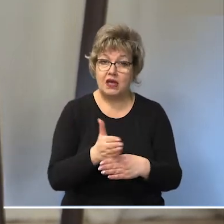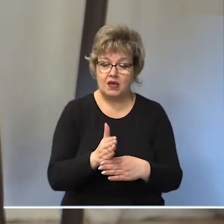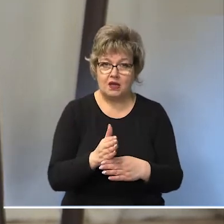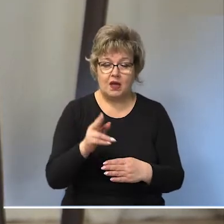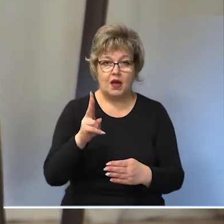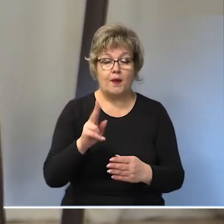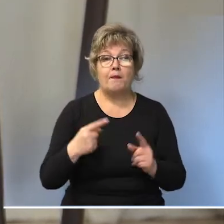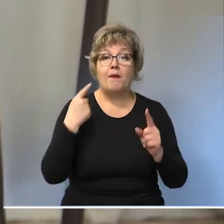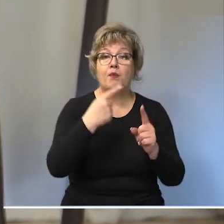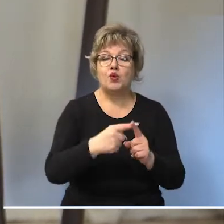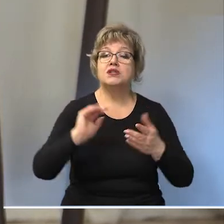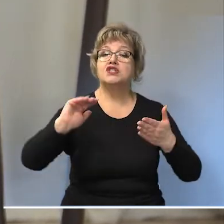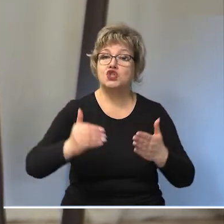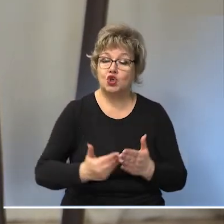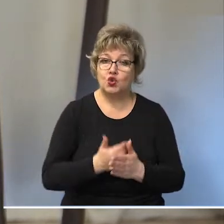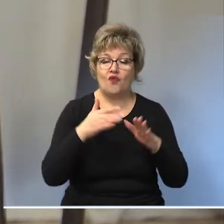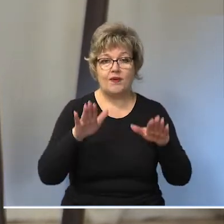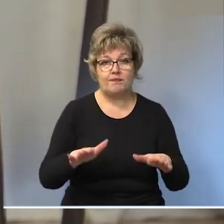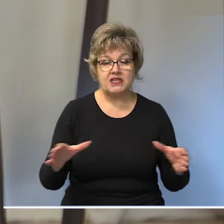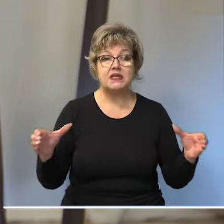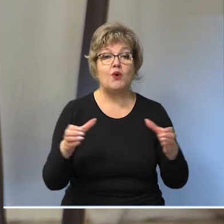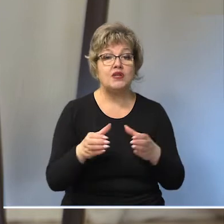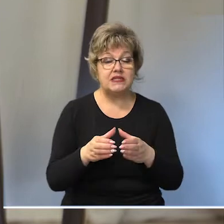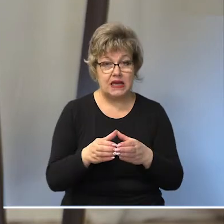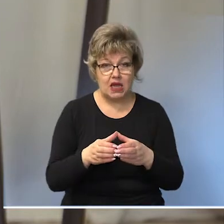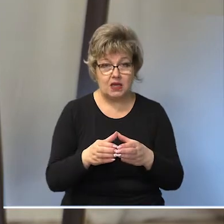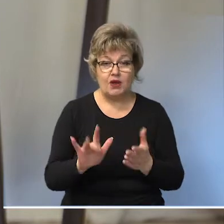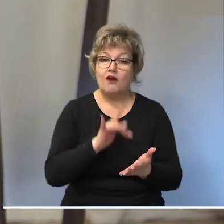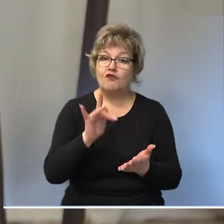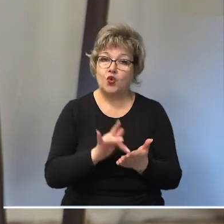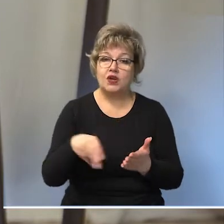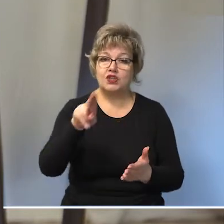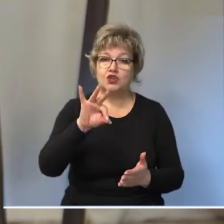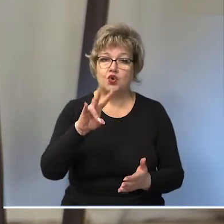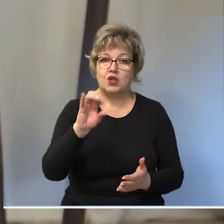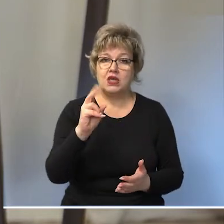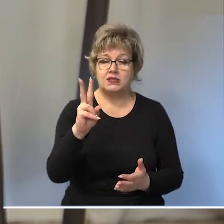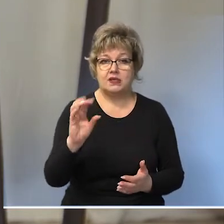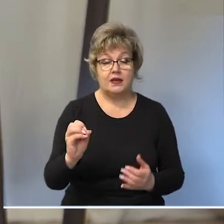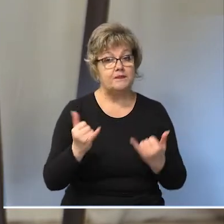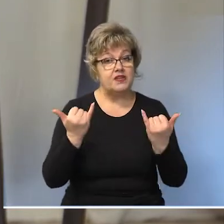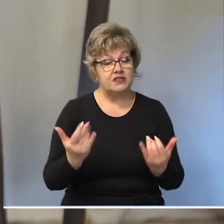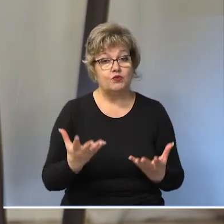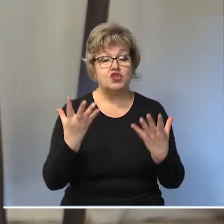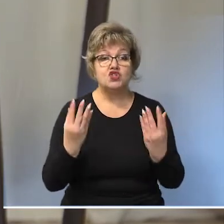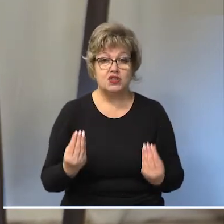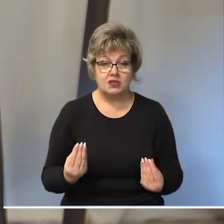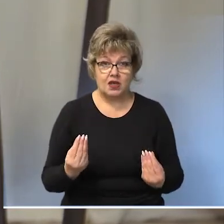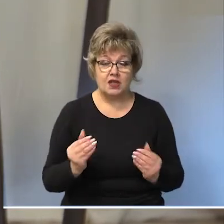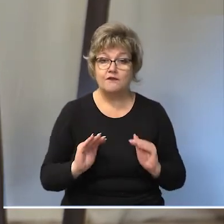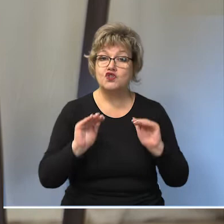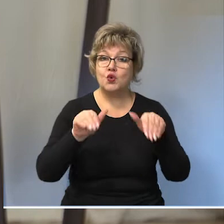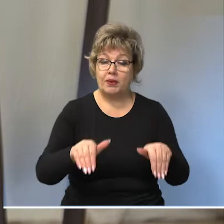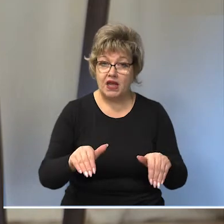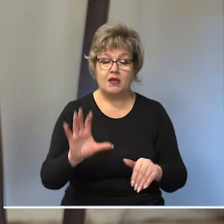отделение пополнилось новым местным отделением в городе Донецке. На сегодняшний